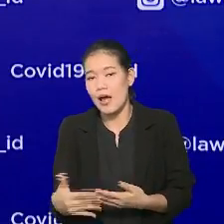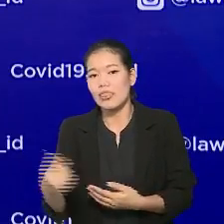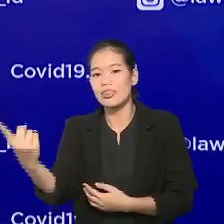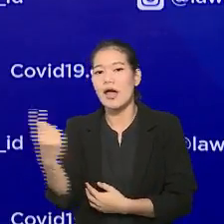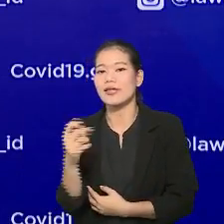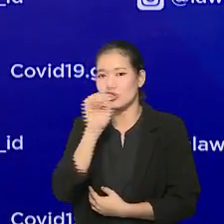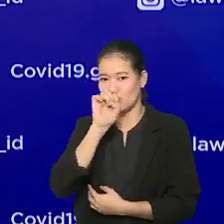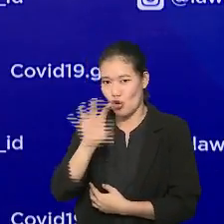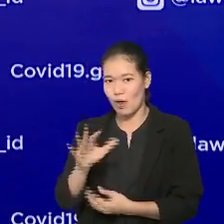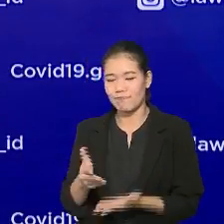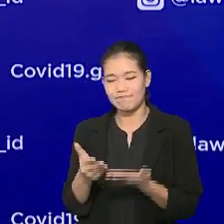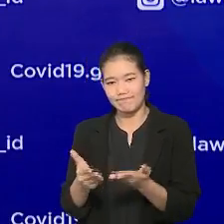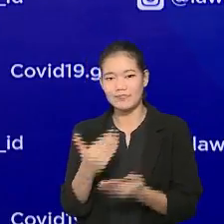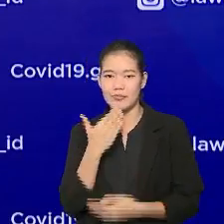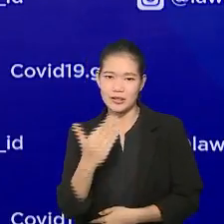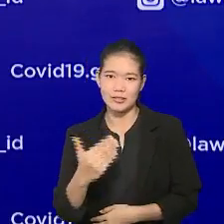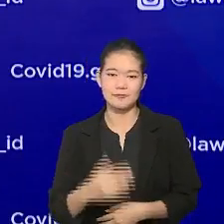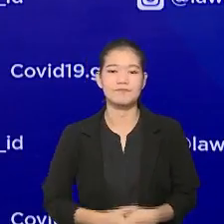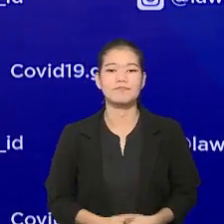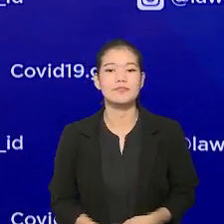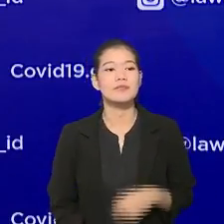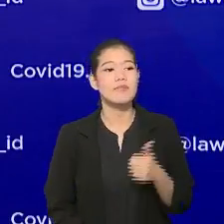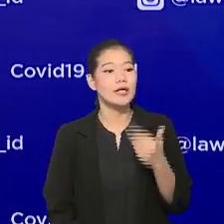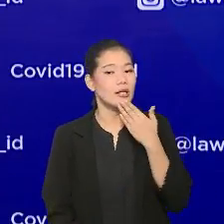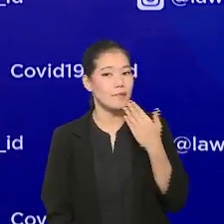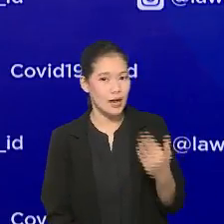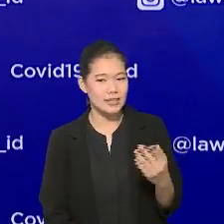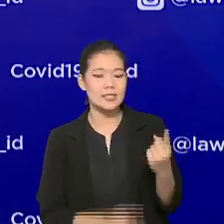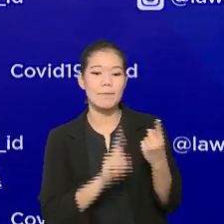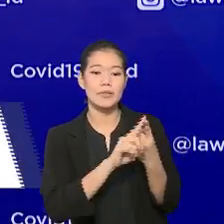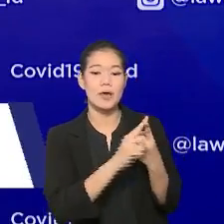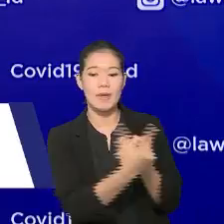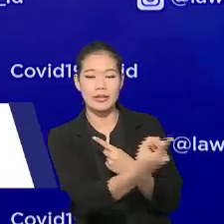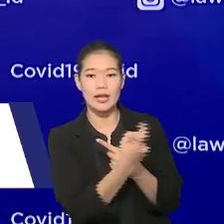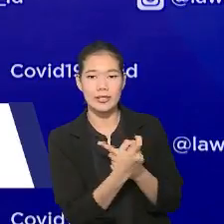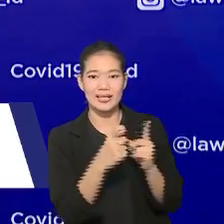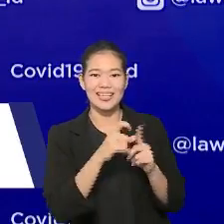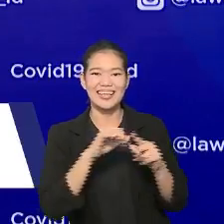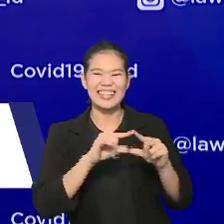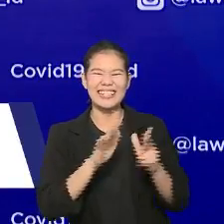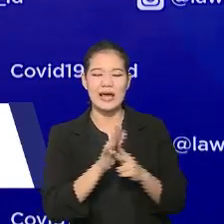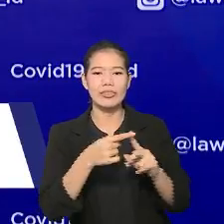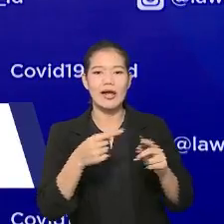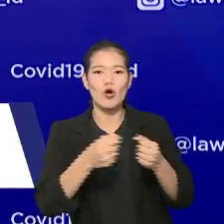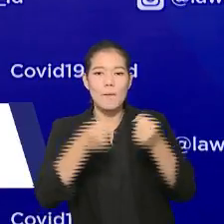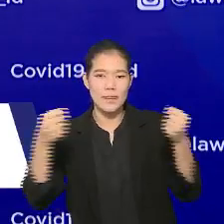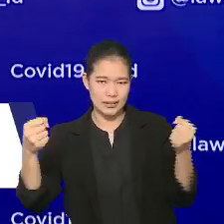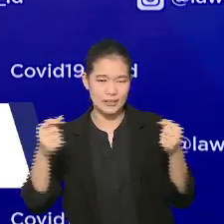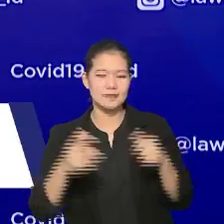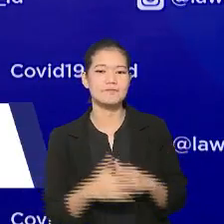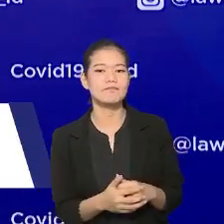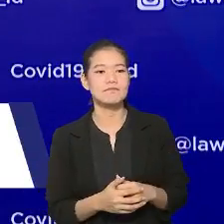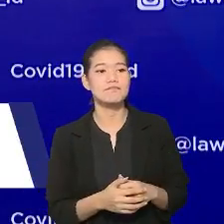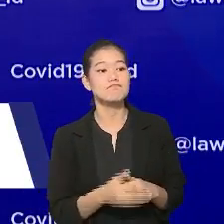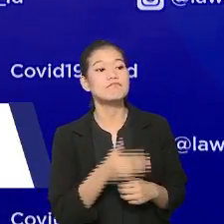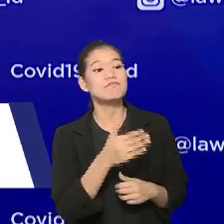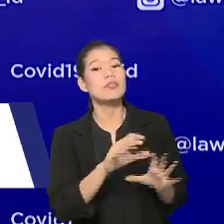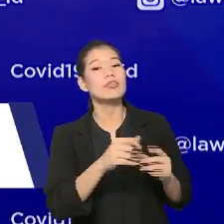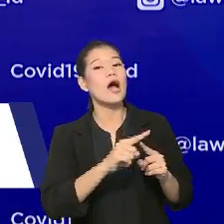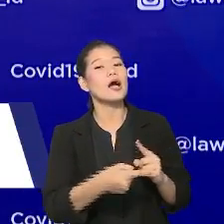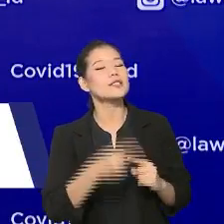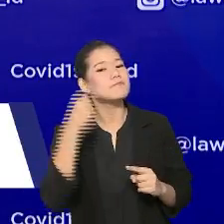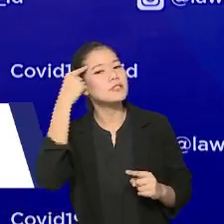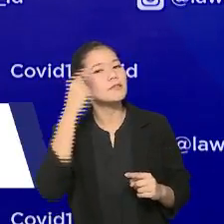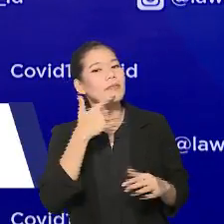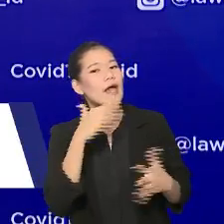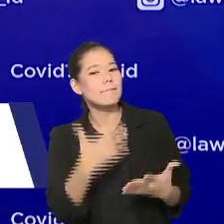tanya-jawab media. Terima kasih. Terima kasih Prof. Pertanyaan pertama dari diankompas.com. Bagaimana tanggapan Satgas